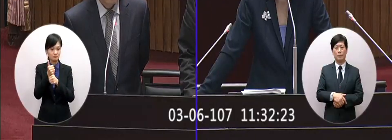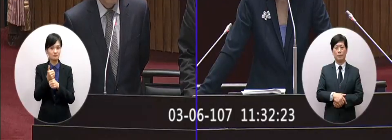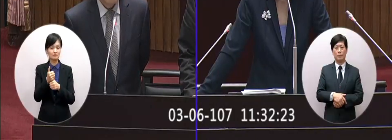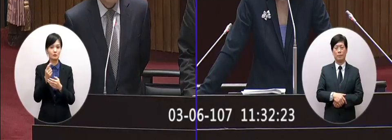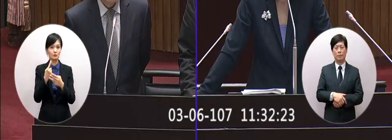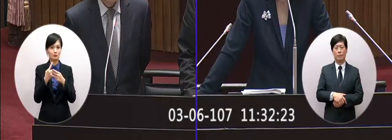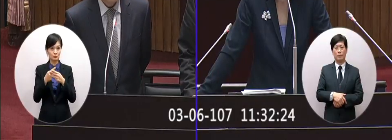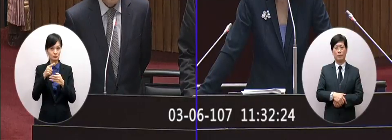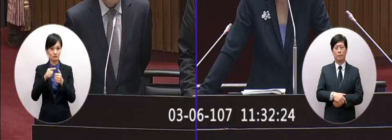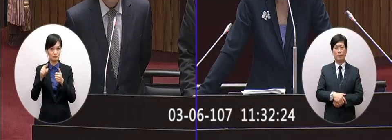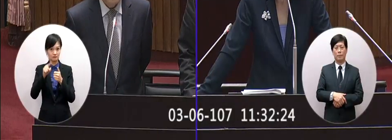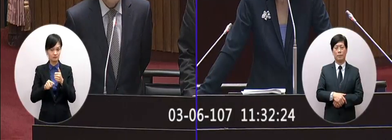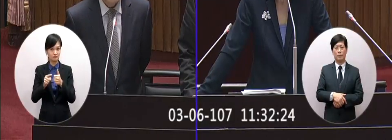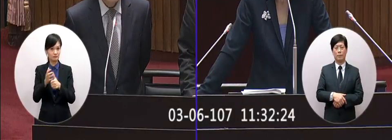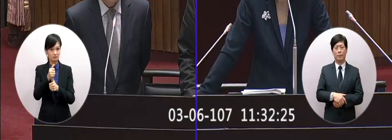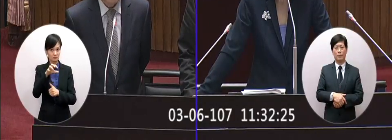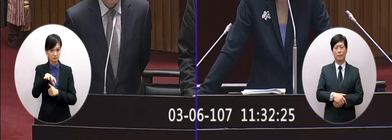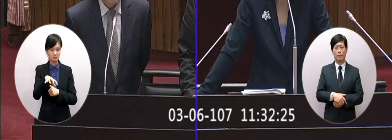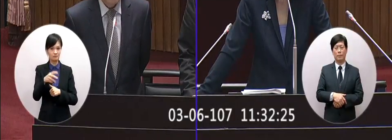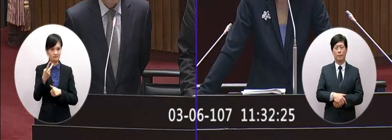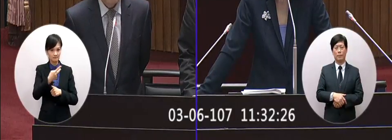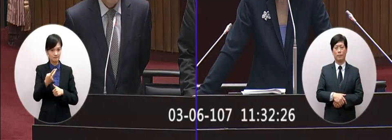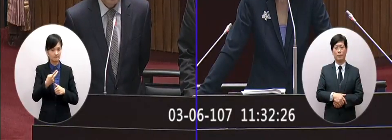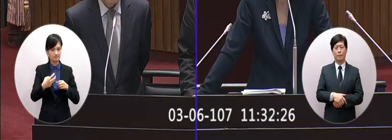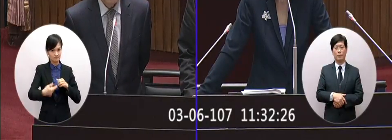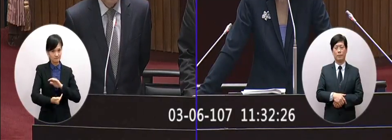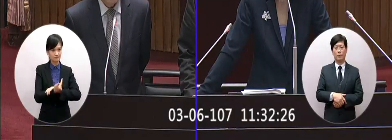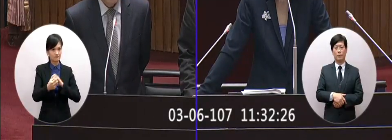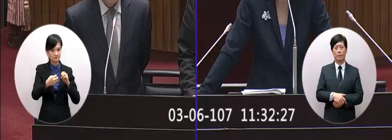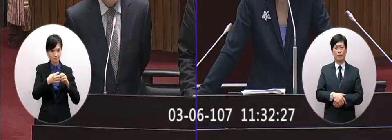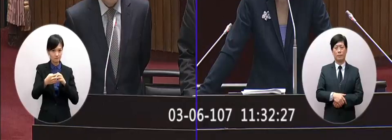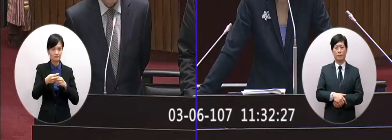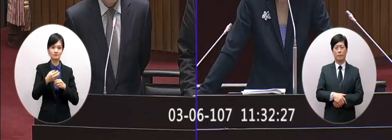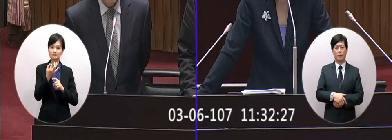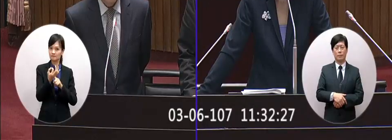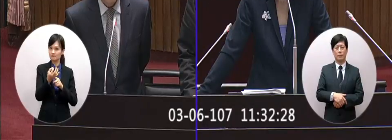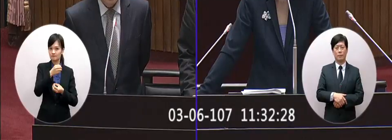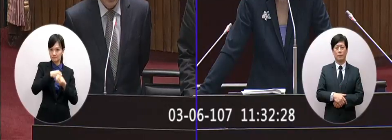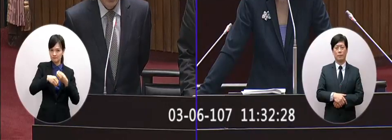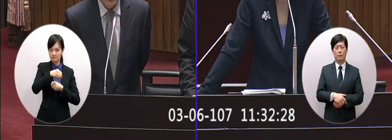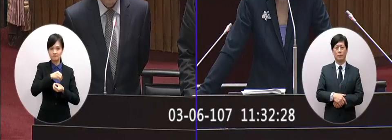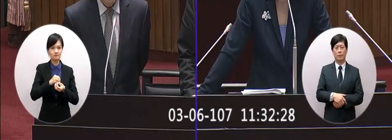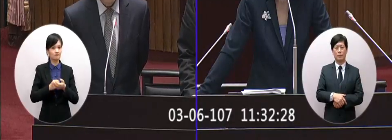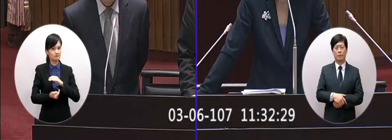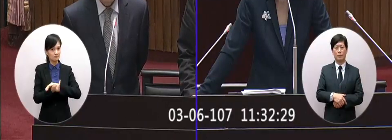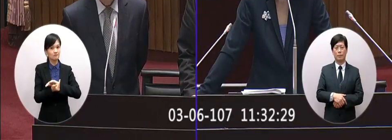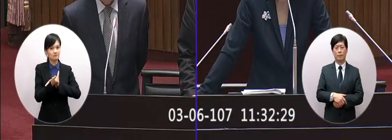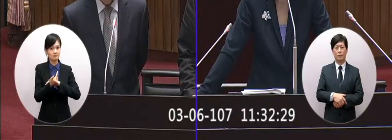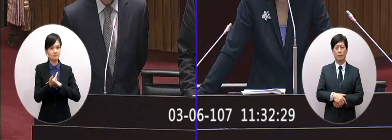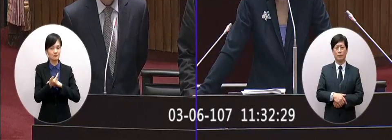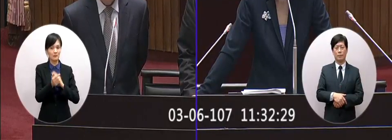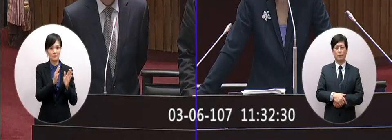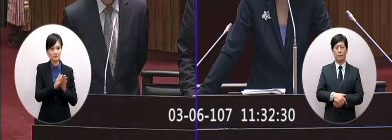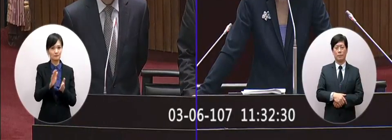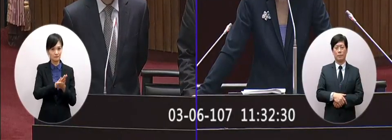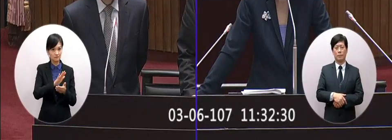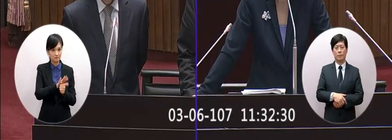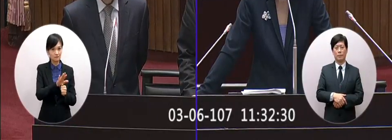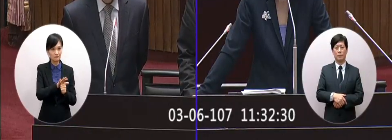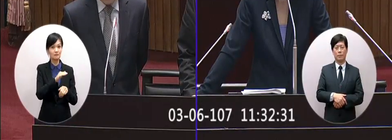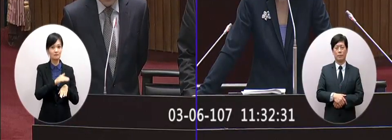底在我们的财政范围、允许范围里面呢，我们来积极来处理这个事情。我想矫正能力确实